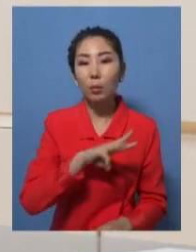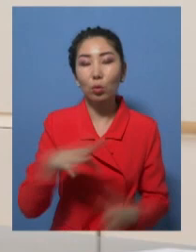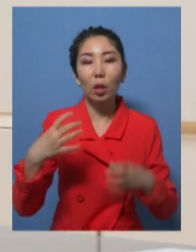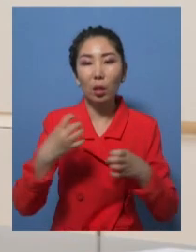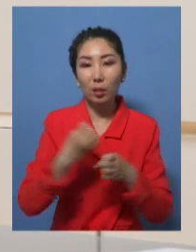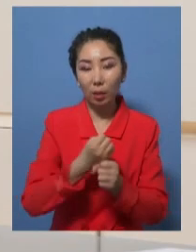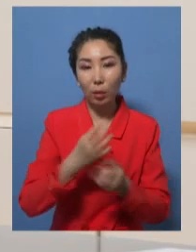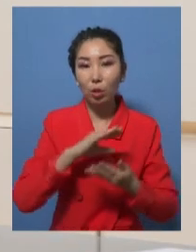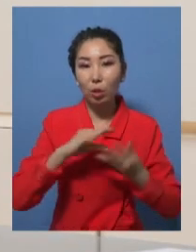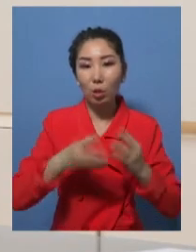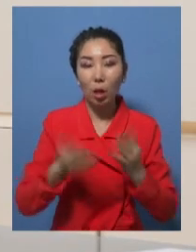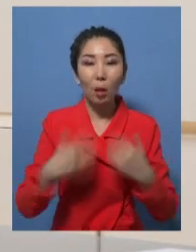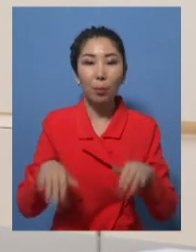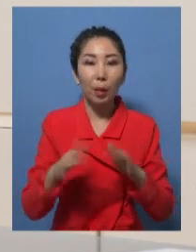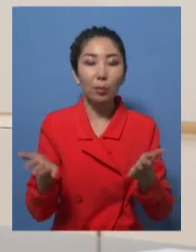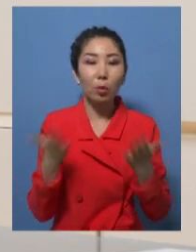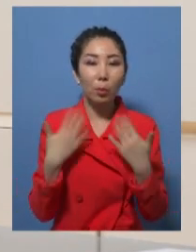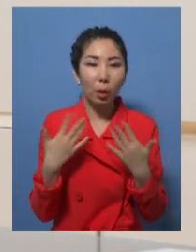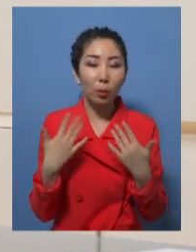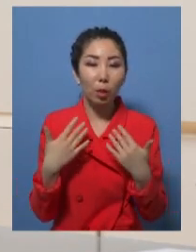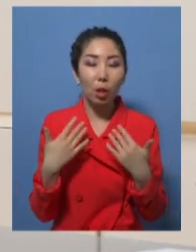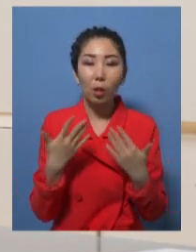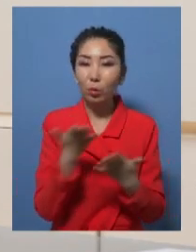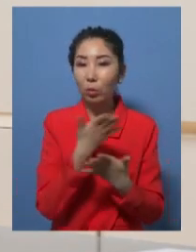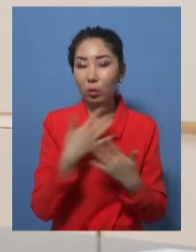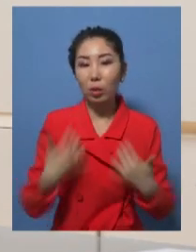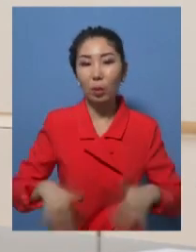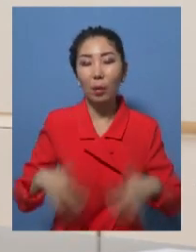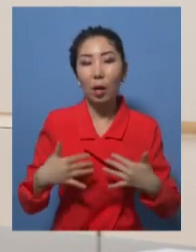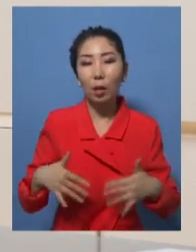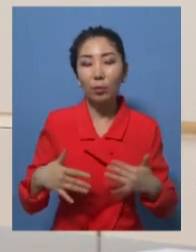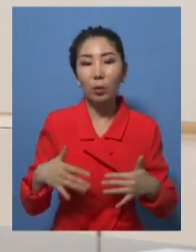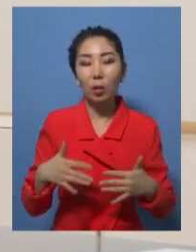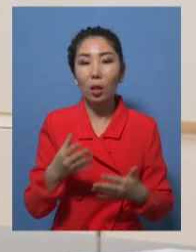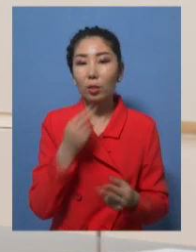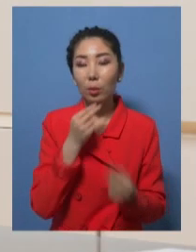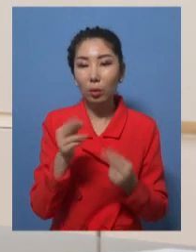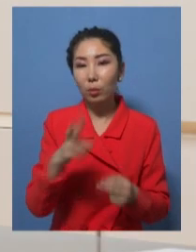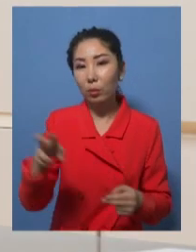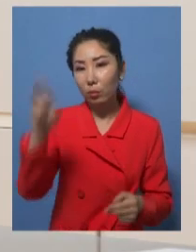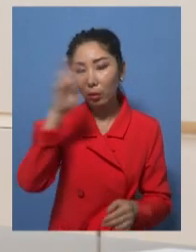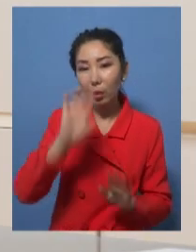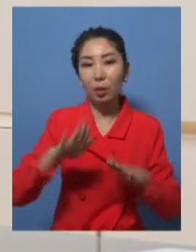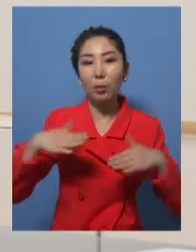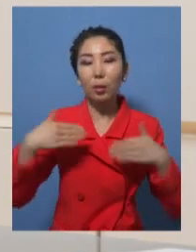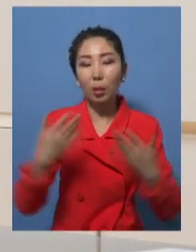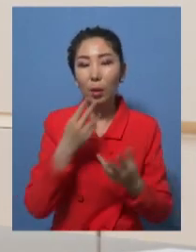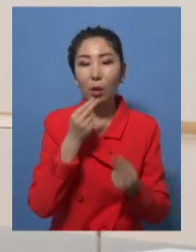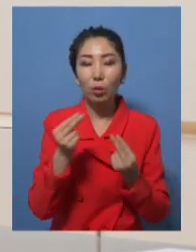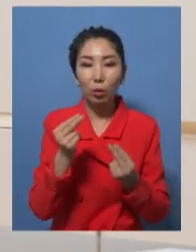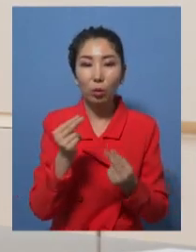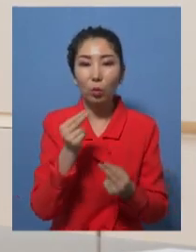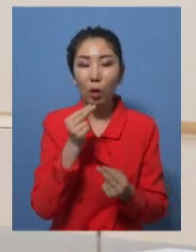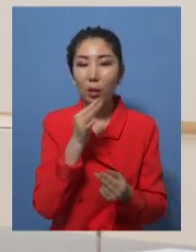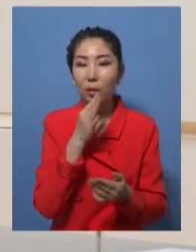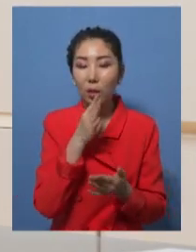қойған. Нәтижесінде бала не серігіп те үлгере алмайды, жаңағы кішкентай балалар не мемлекеттен берілген кепілдендірілген тамақты да ішіп үлгере алмайды,